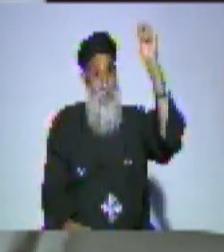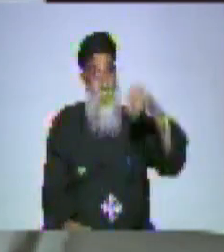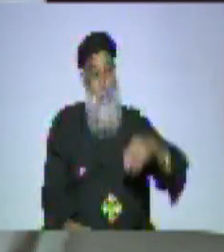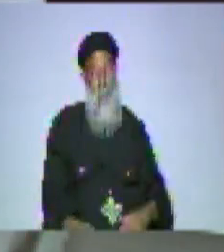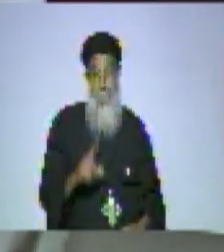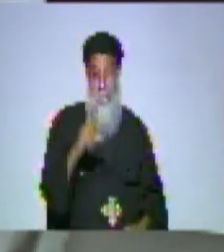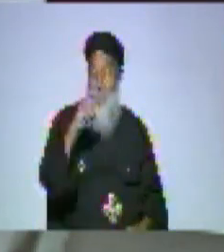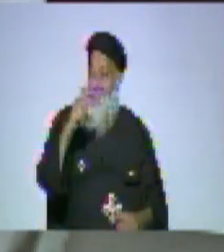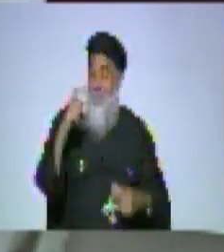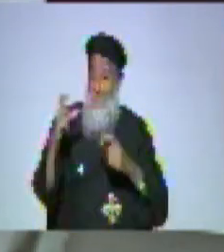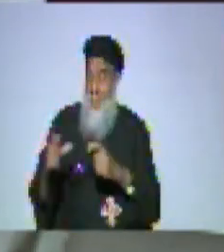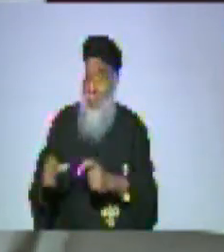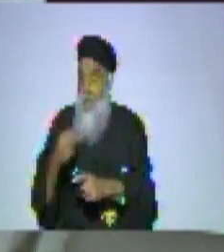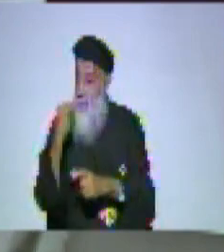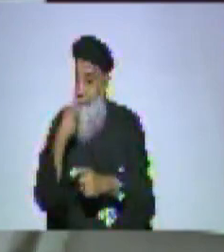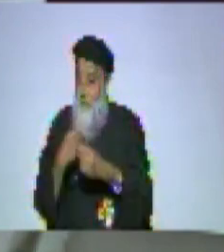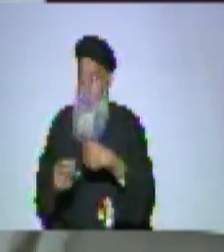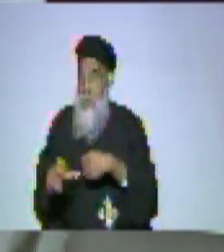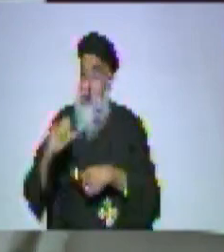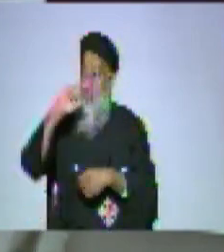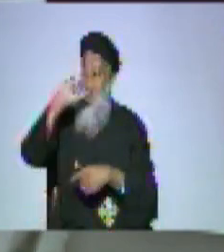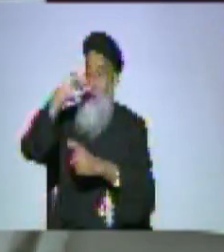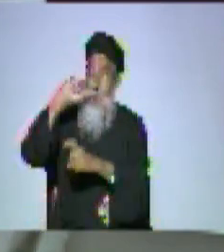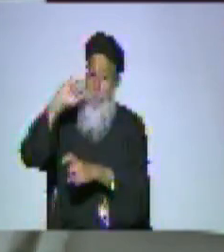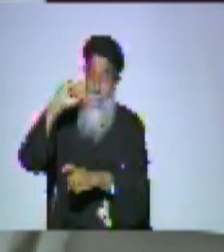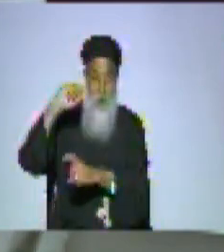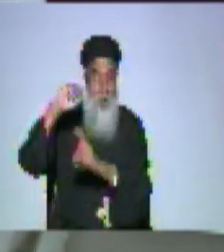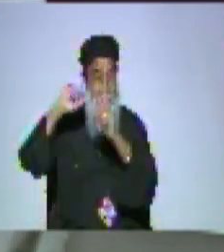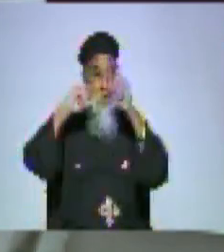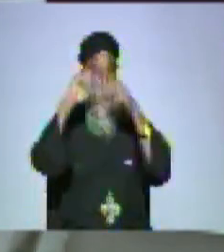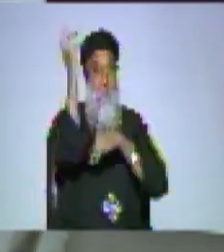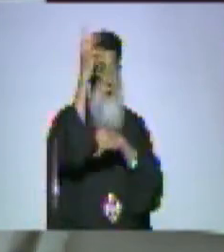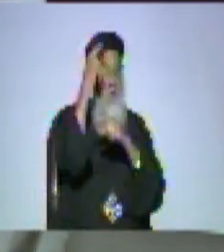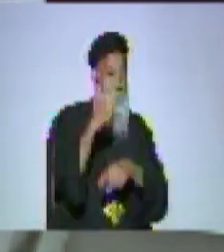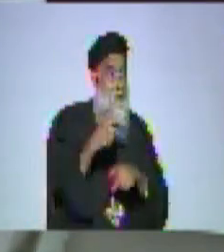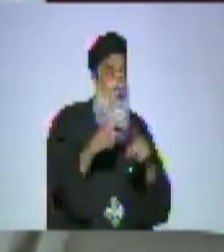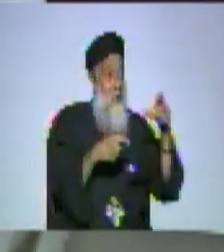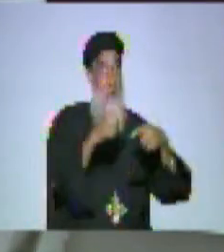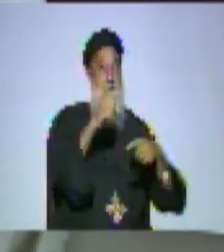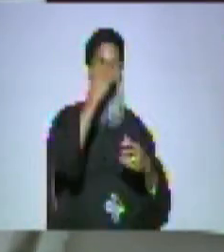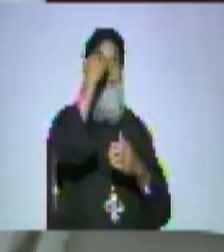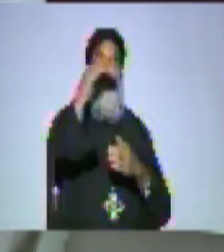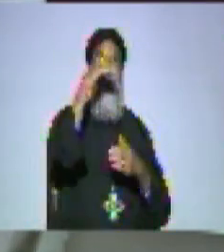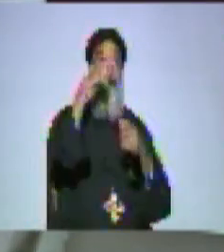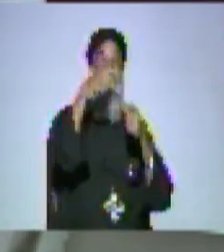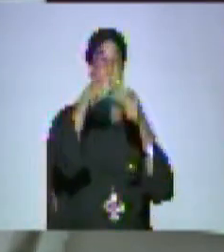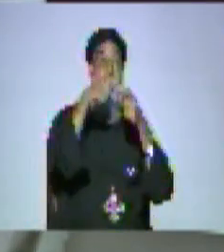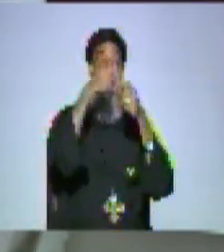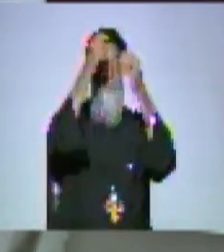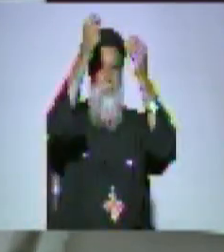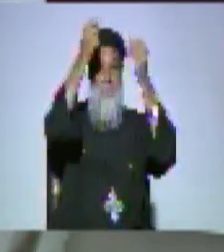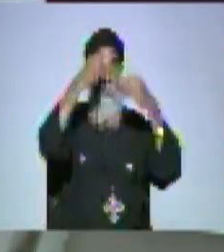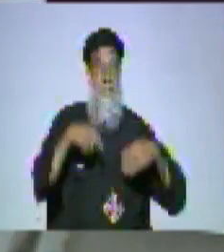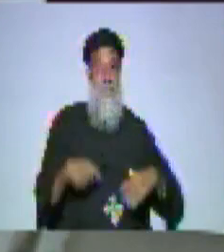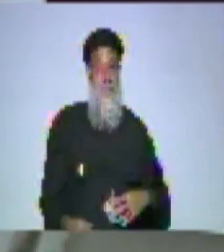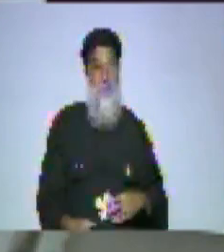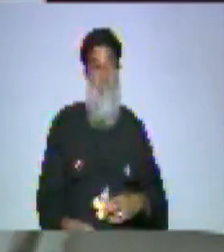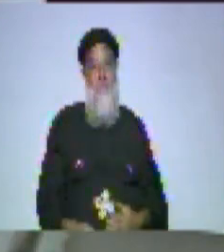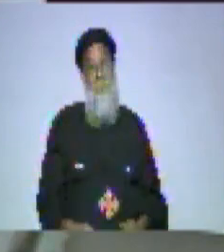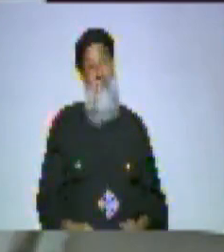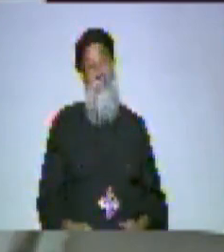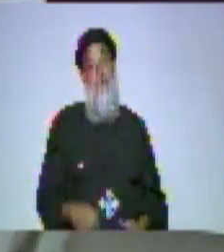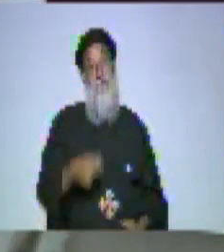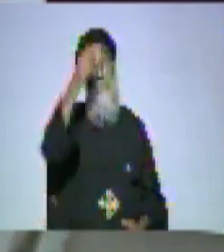وعين ميه تسقيه يشرب منها طول السنه يعني قصدي اقول ان عطيه ربنا